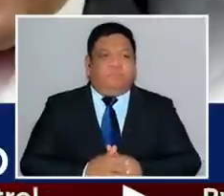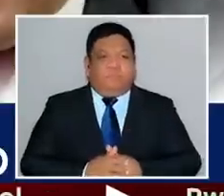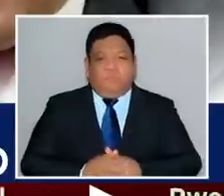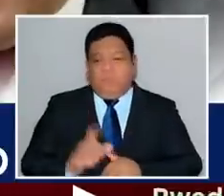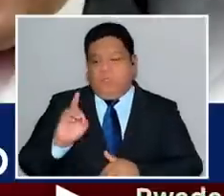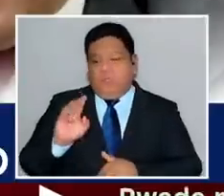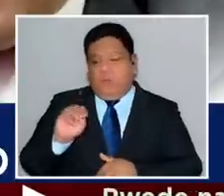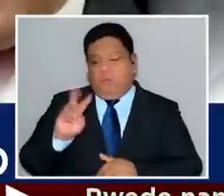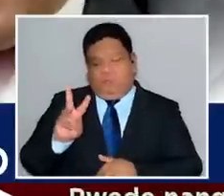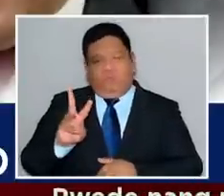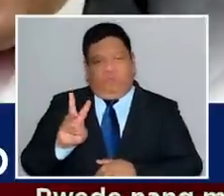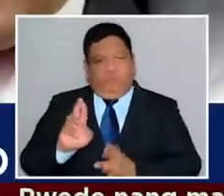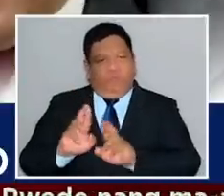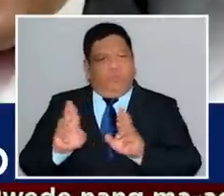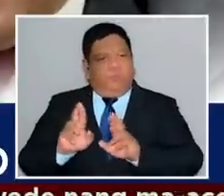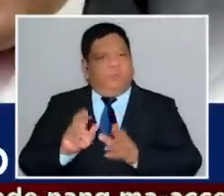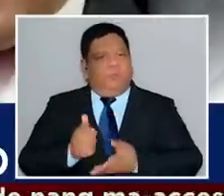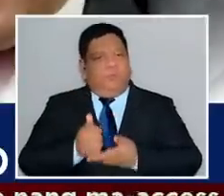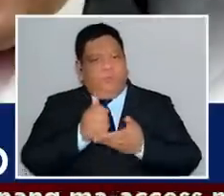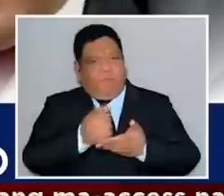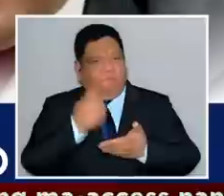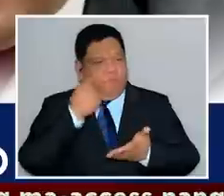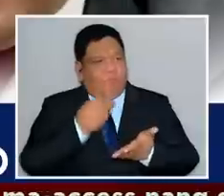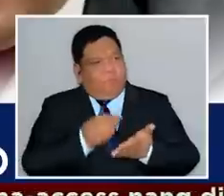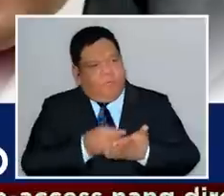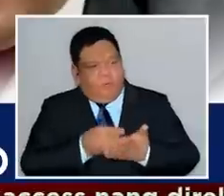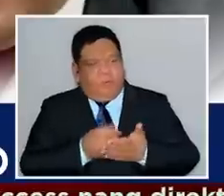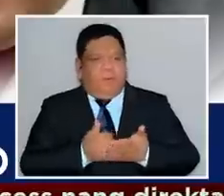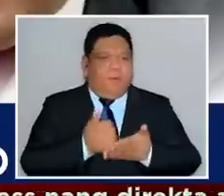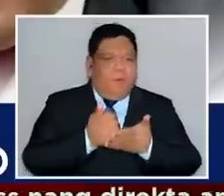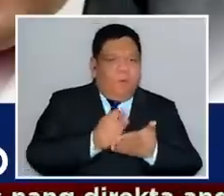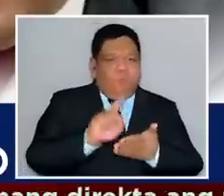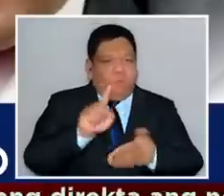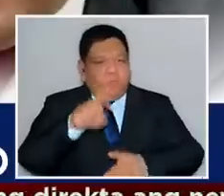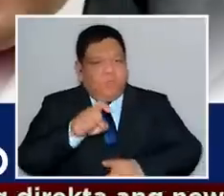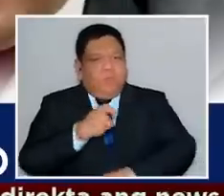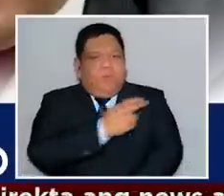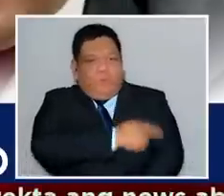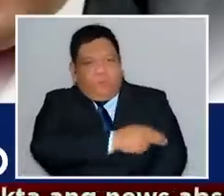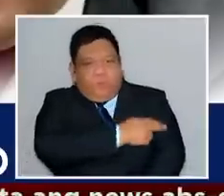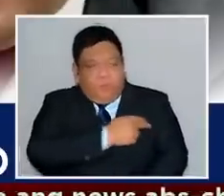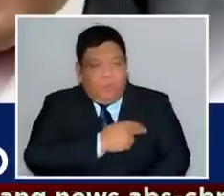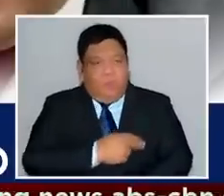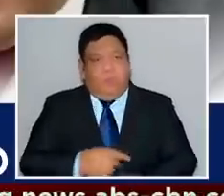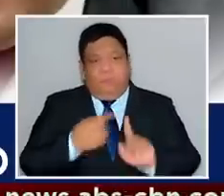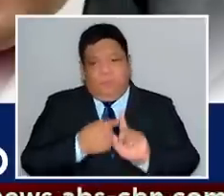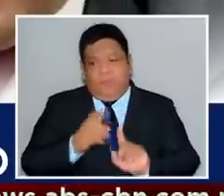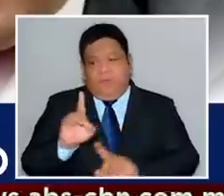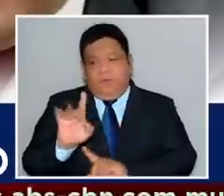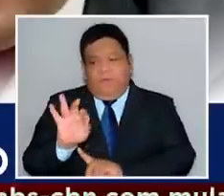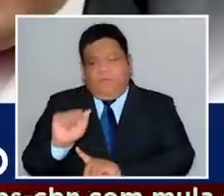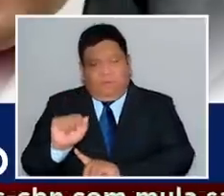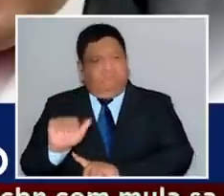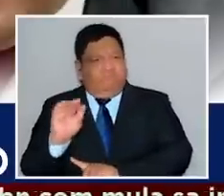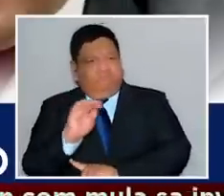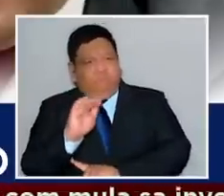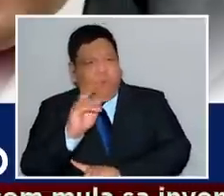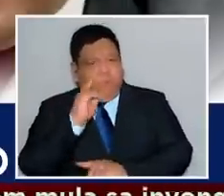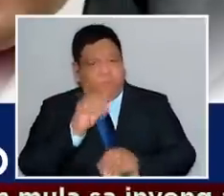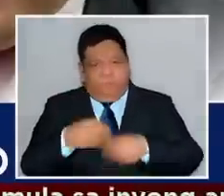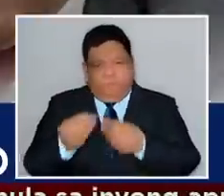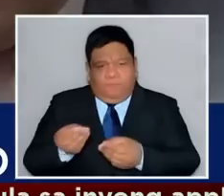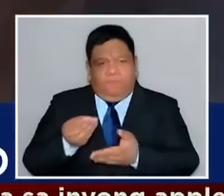sa pagpapagamot kay Mary Jane, habang inirekomenda naman ng DFA na bigyan din ng tulong pinansyal ang kanyang pamilya